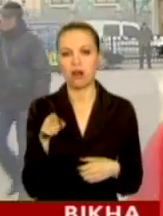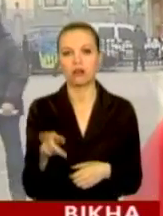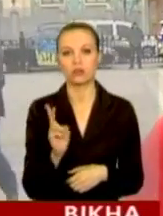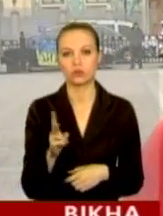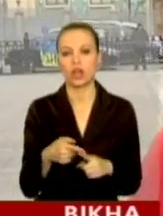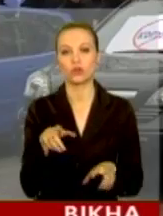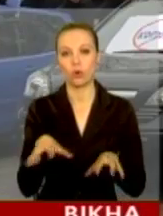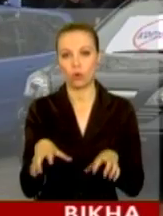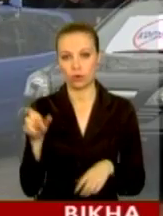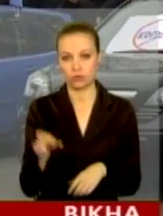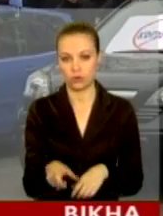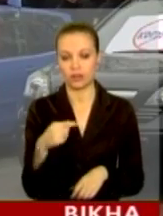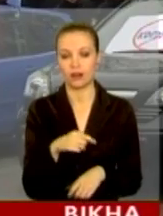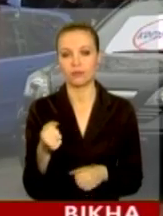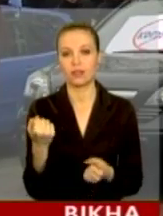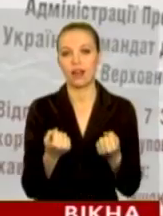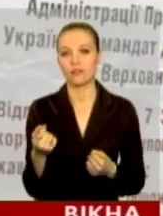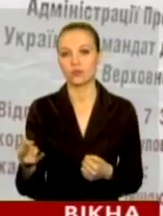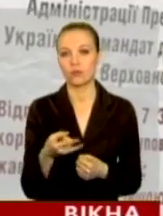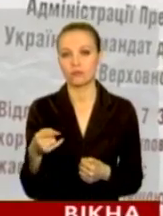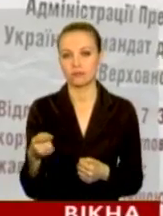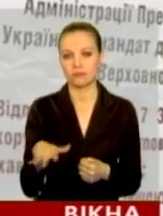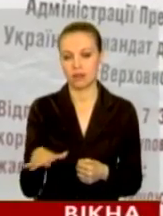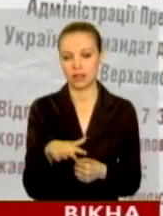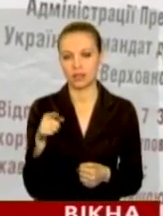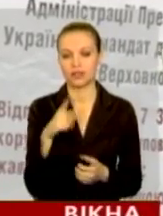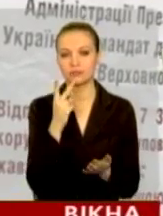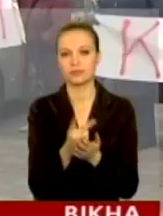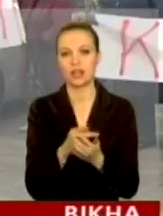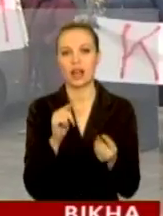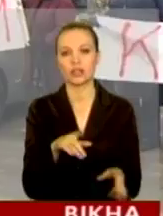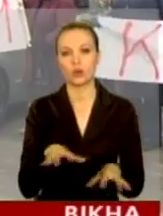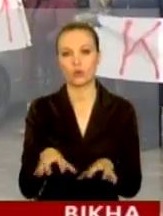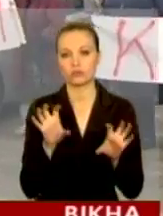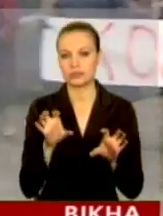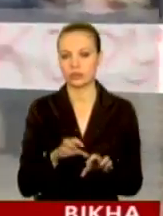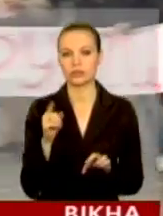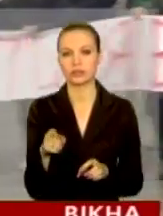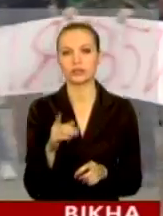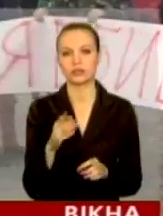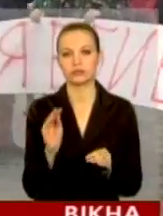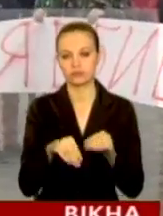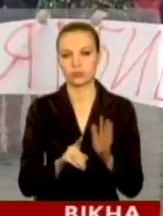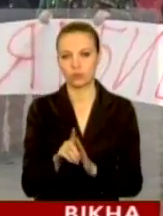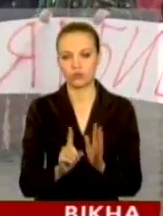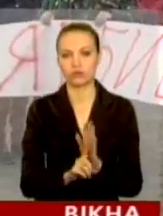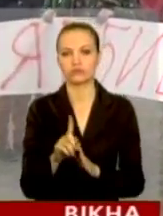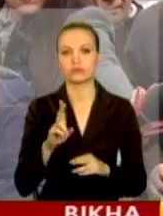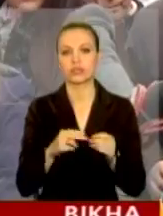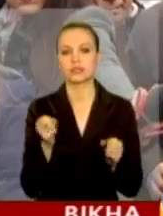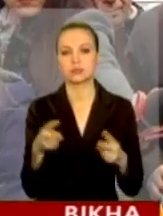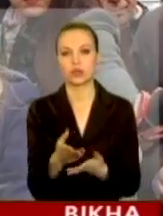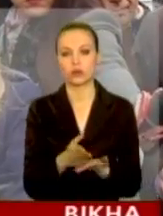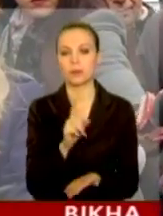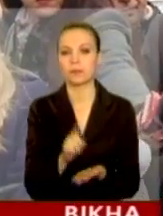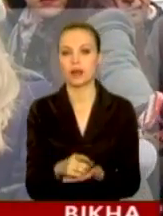це корупціонер автомайданівці зібралися простимулювати проекти антикорупційних законів ними закладається фундамент спеціальної служби